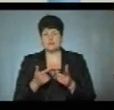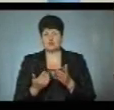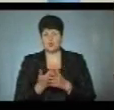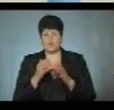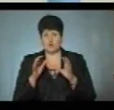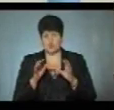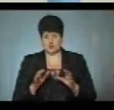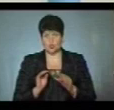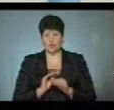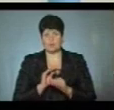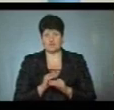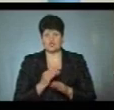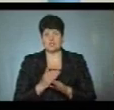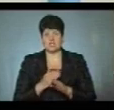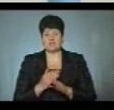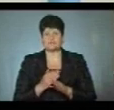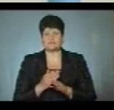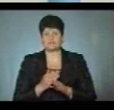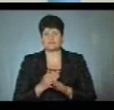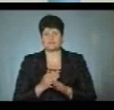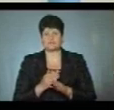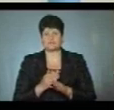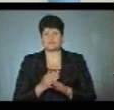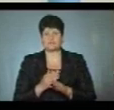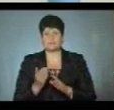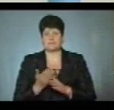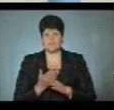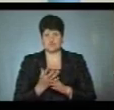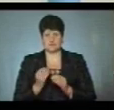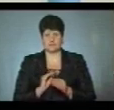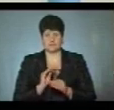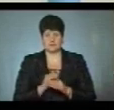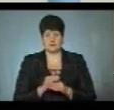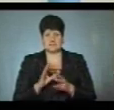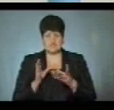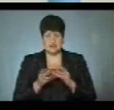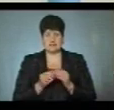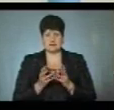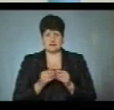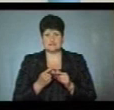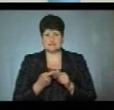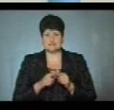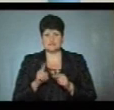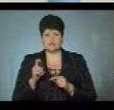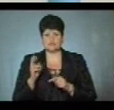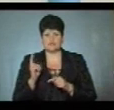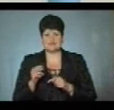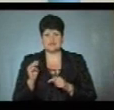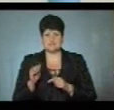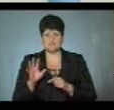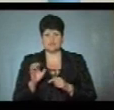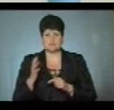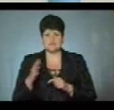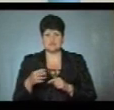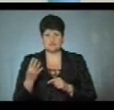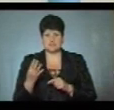закону, десь додалася ще частина пільгових категорій. Ну, якщо в нас брати загальну кількість дітей, які підлягають оздоровленню, це 120 554 дитини.